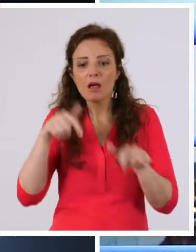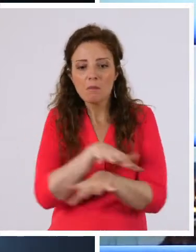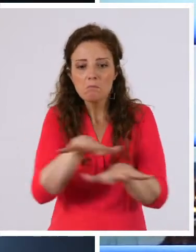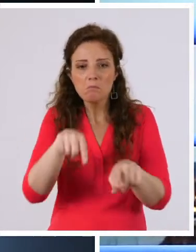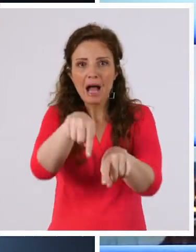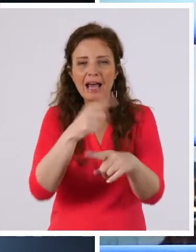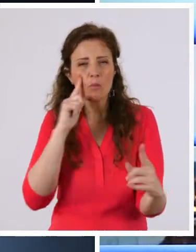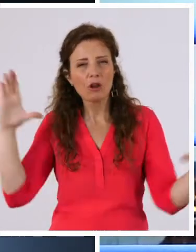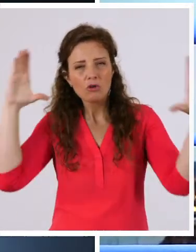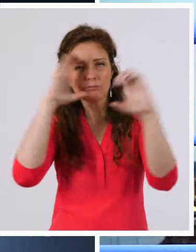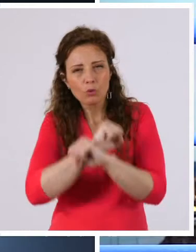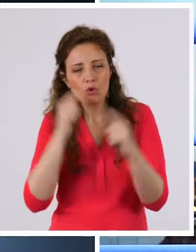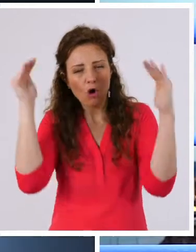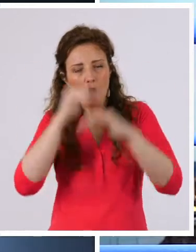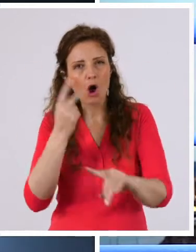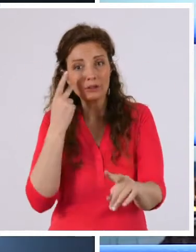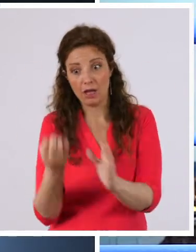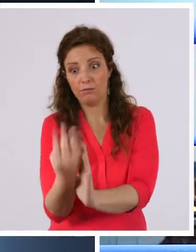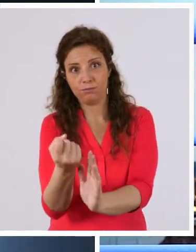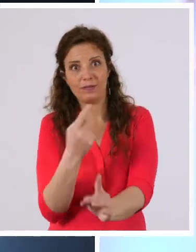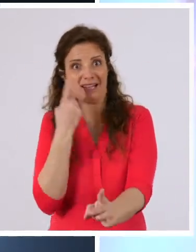individuare il naufrago in ambiente notturno.